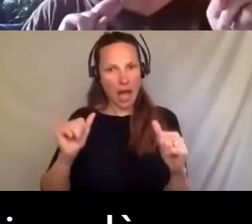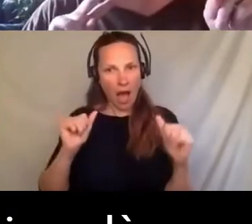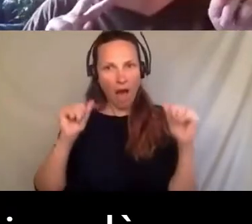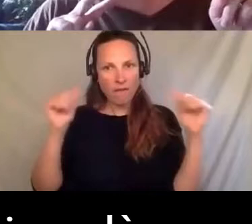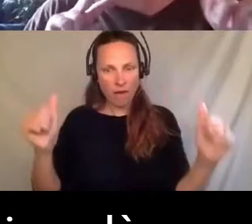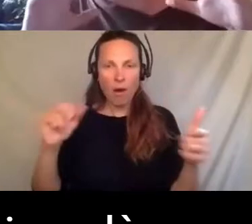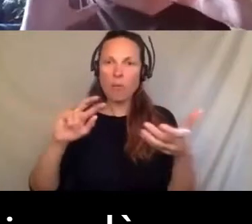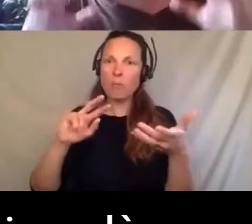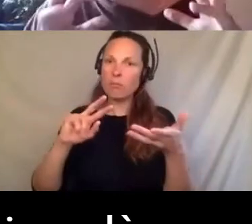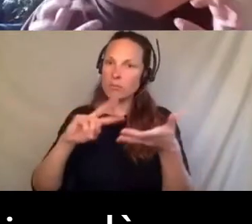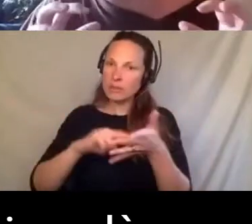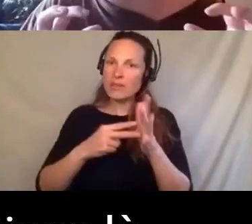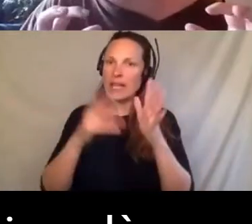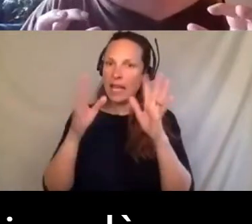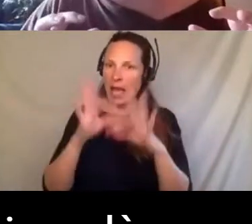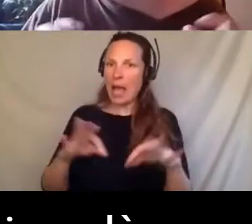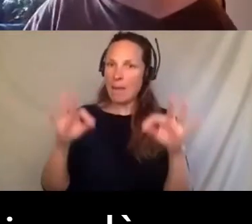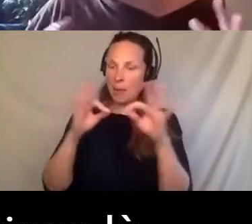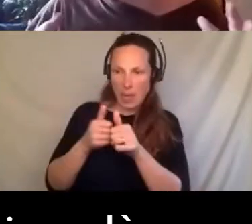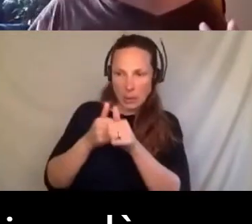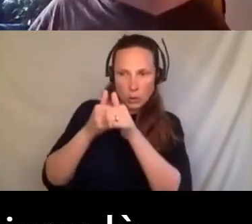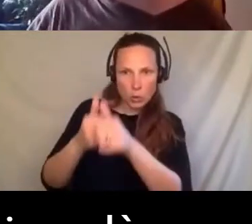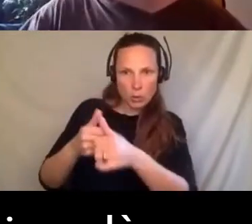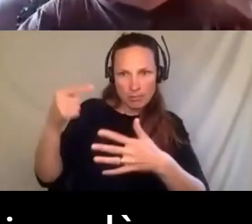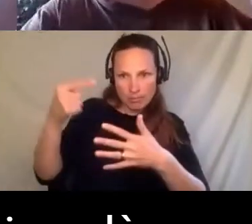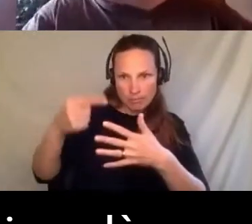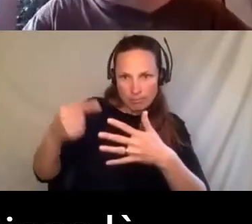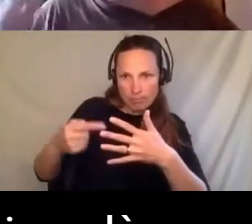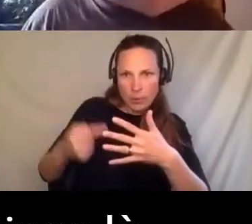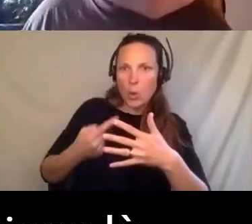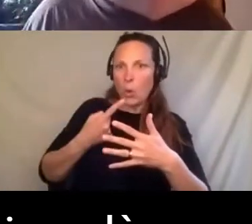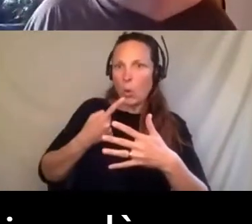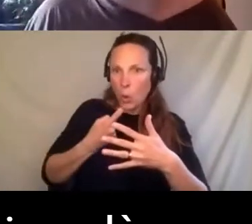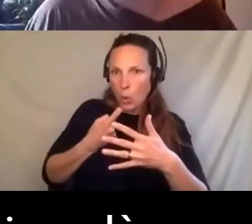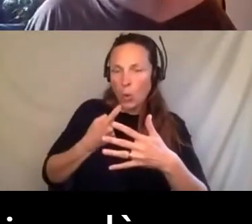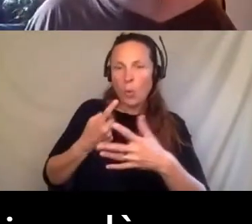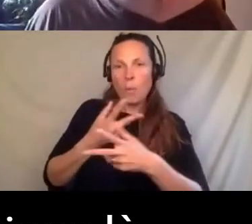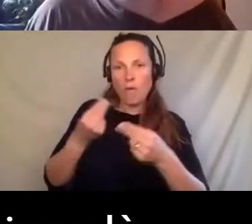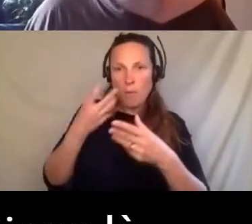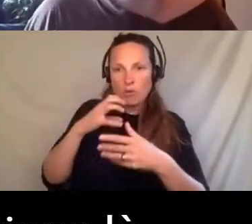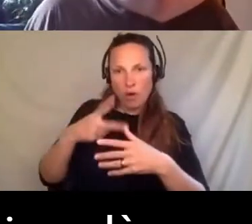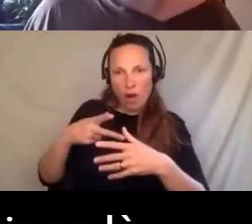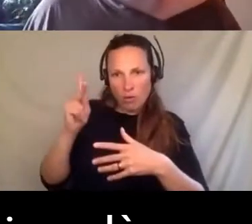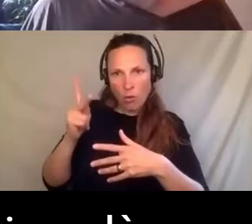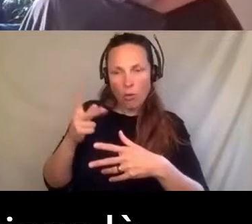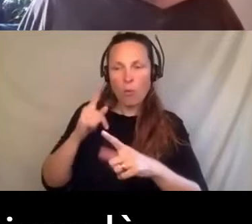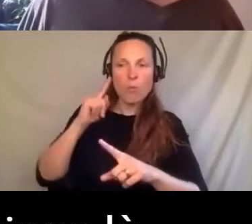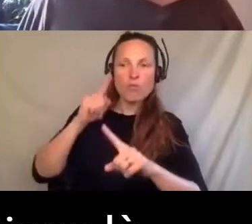s'assurer de respecter ces conditions-là pour pas qu'elle monte en fleurs.